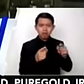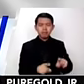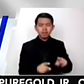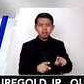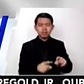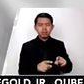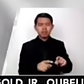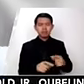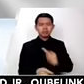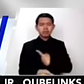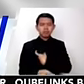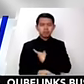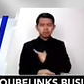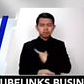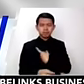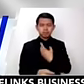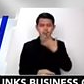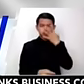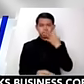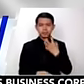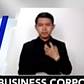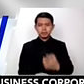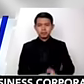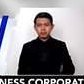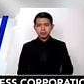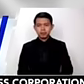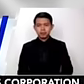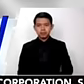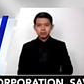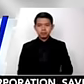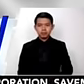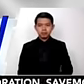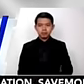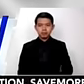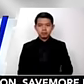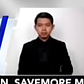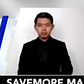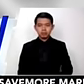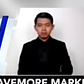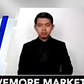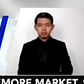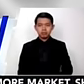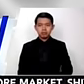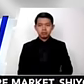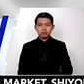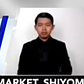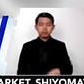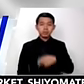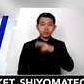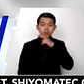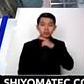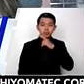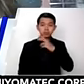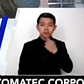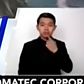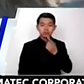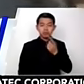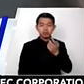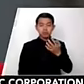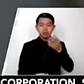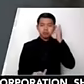sakit ayon sa mga pulis maagang nawala ng magulang ang suspek kaya inggit ang tinitingnan nilang anggulo sa krimen Bakit